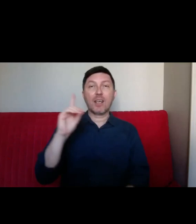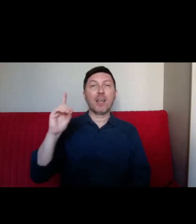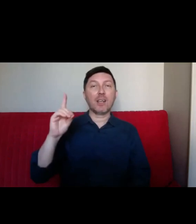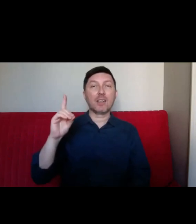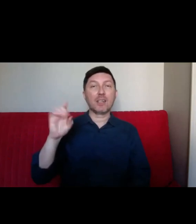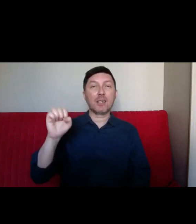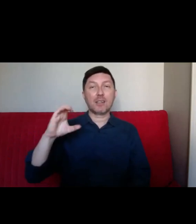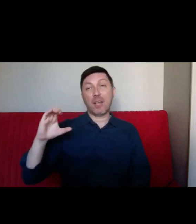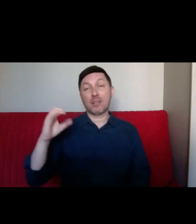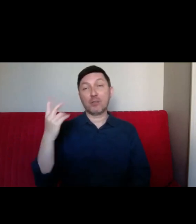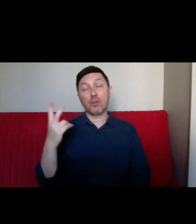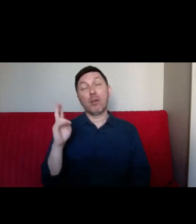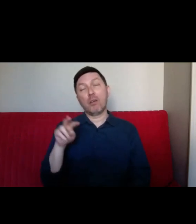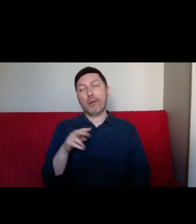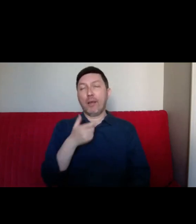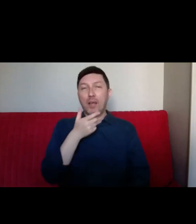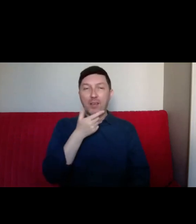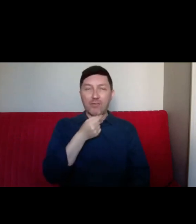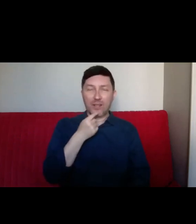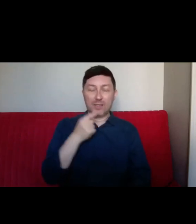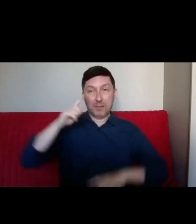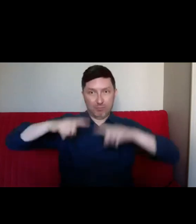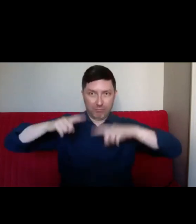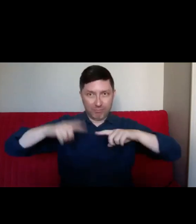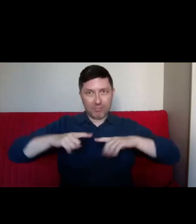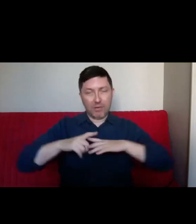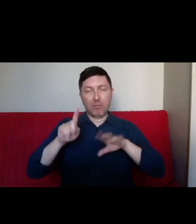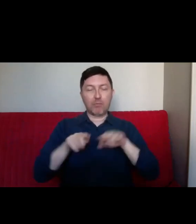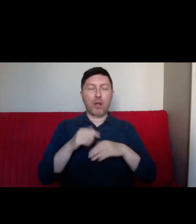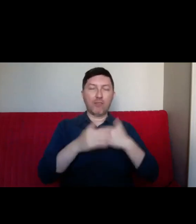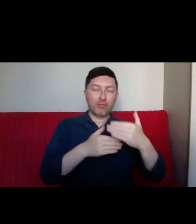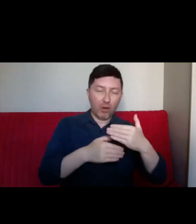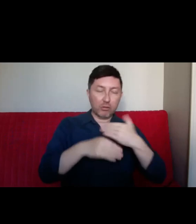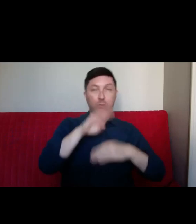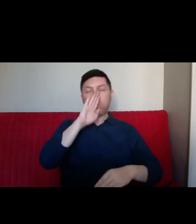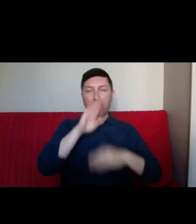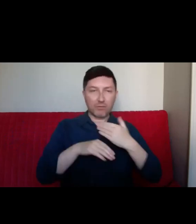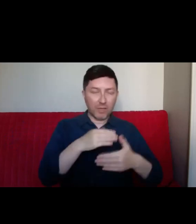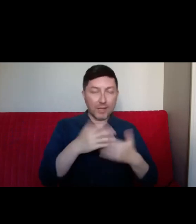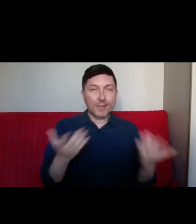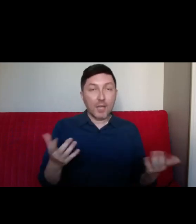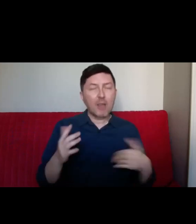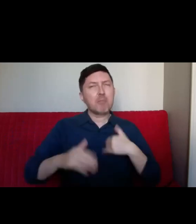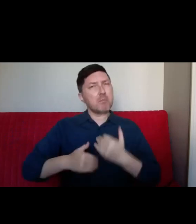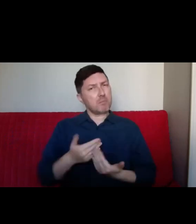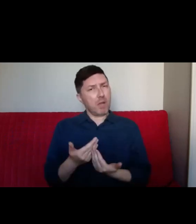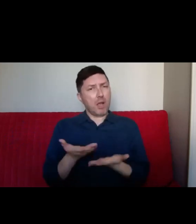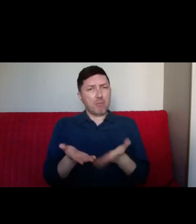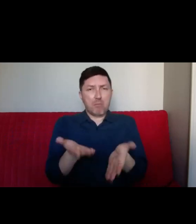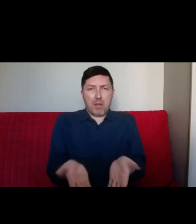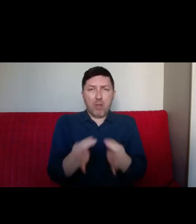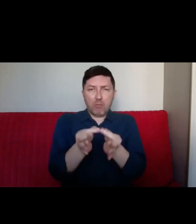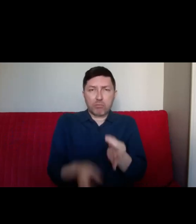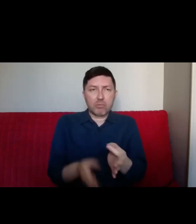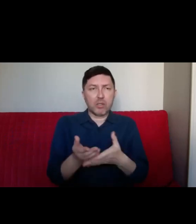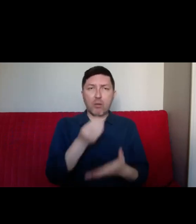facile. Il y a eu des avancées, des reculs, des tensions. Mais en même temps, on arrive à des livrables qui sont opérationnels, qui peuvent être diffusés. Donc,